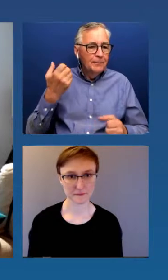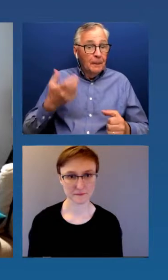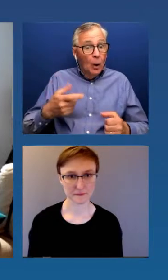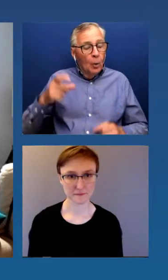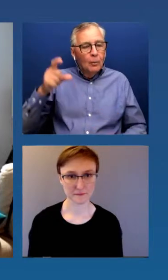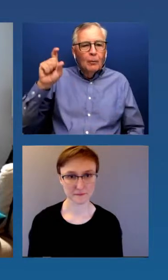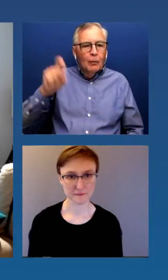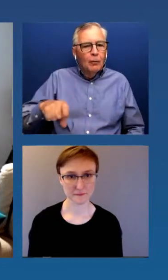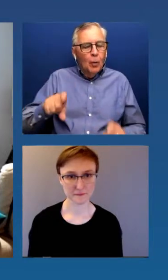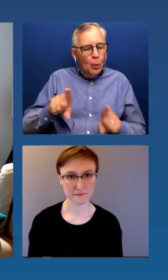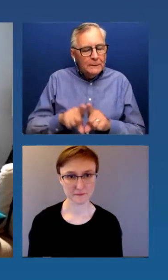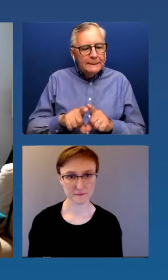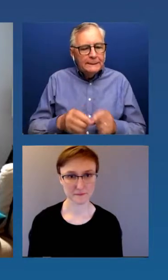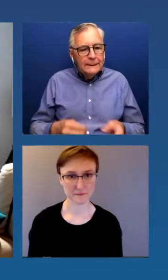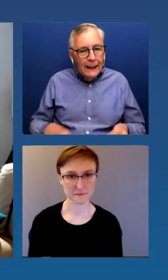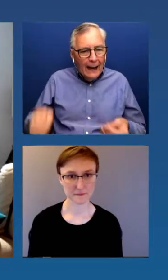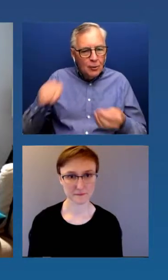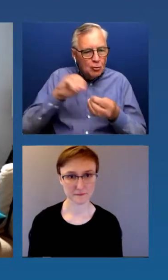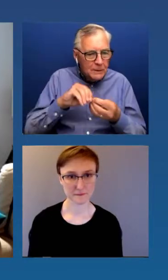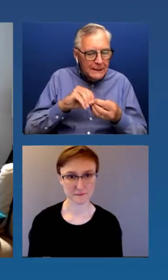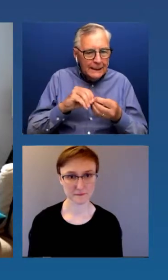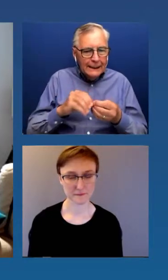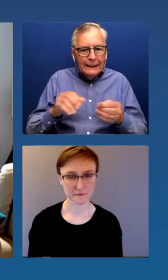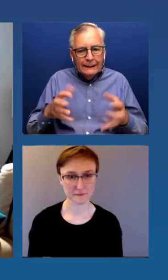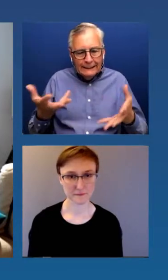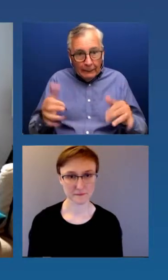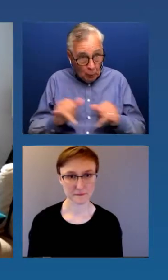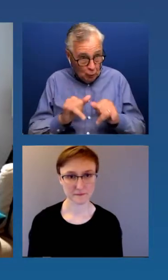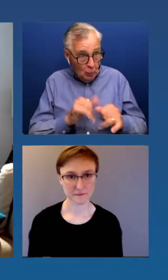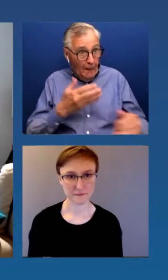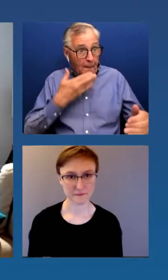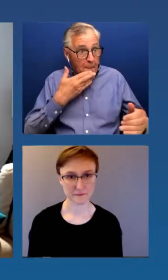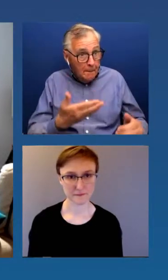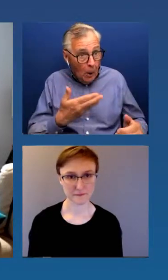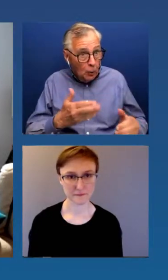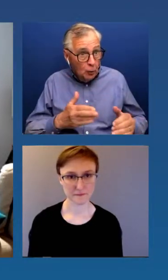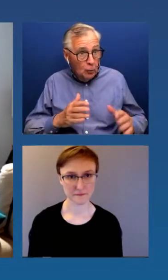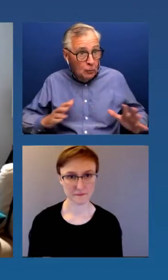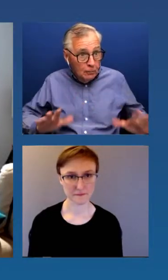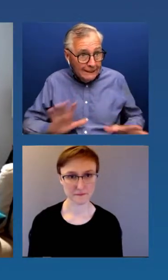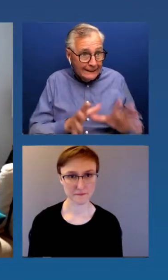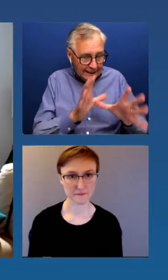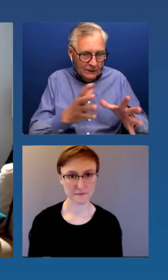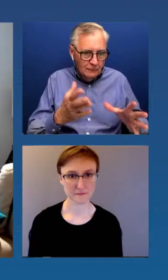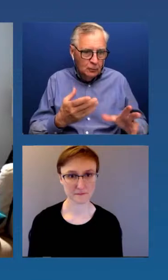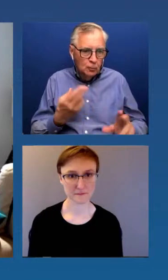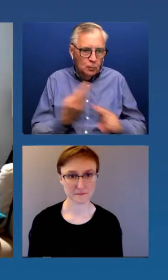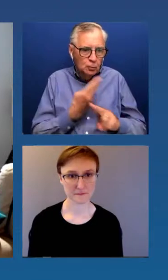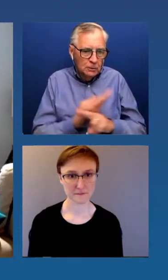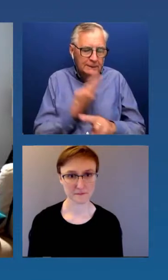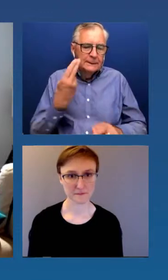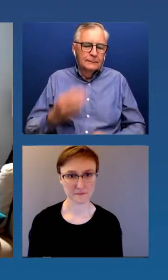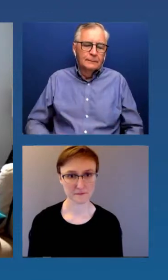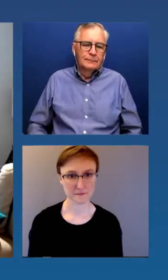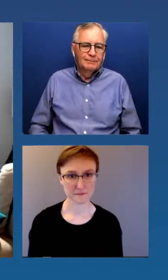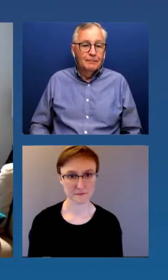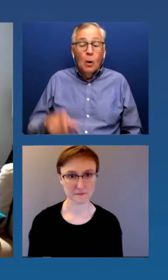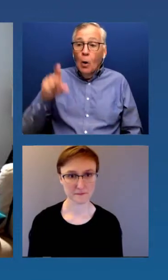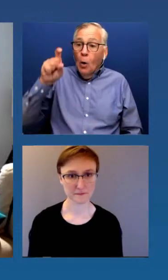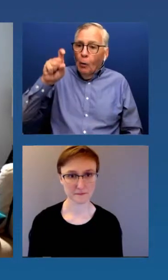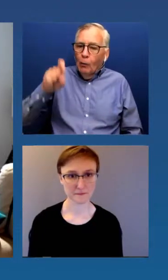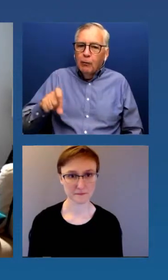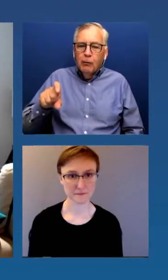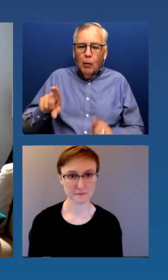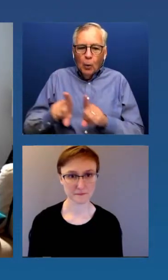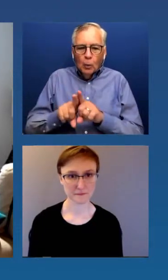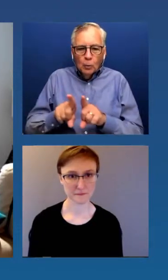devons multiplier les mesures qui se sont avérées efficaces. Nous devons